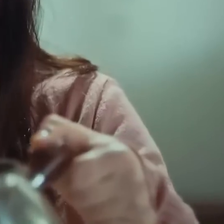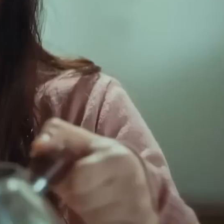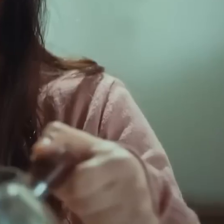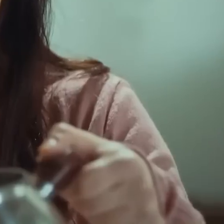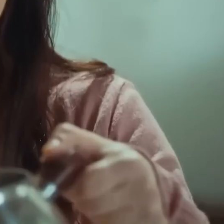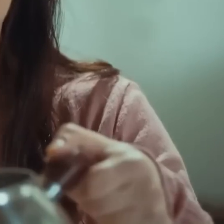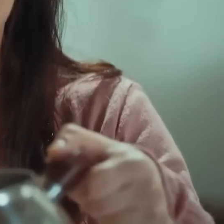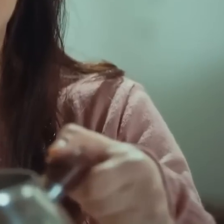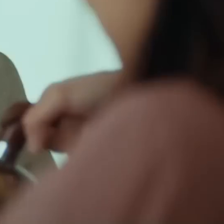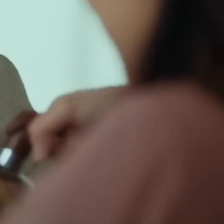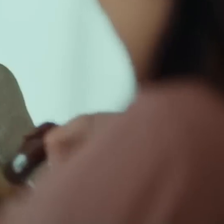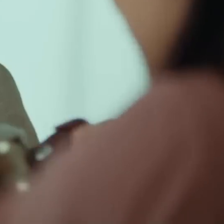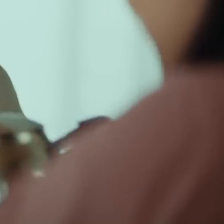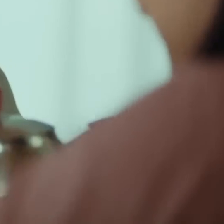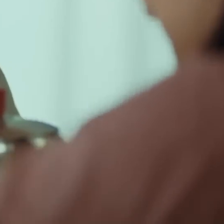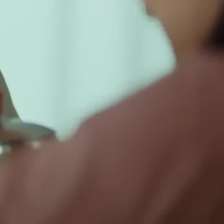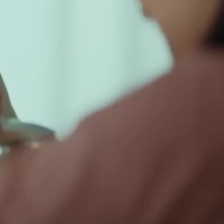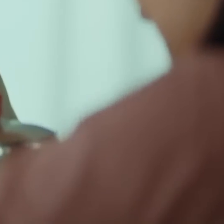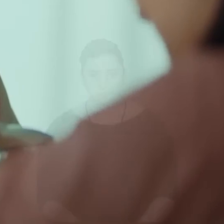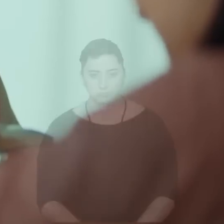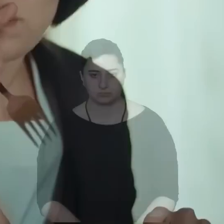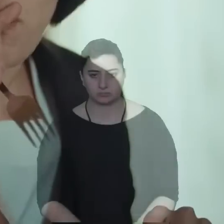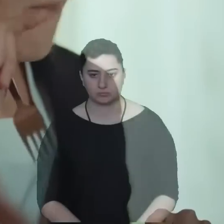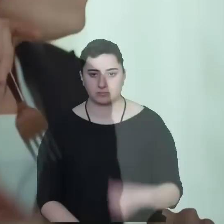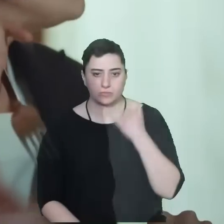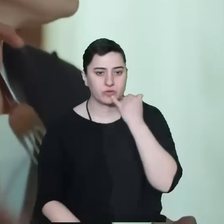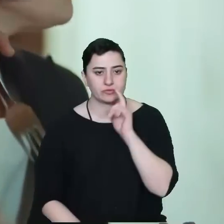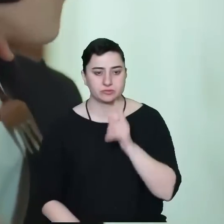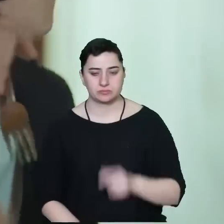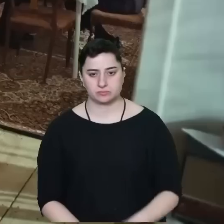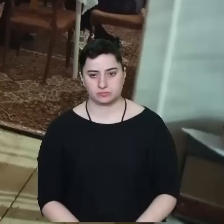Kahvaltıdalar. Hatice Süleyman'a gülümseyerek çay koyuyor.